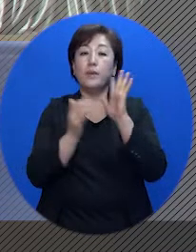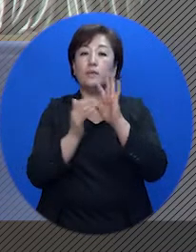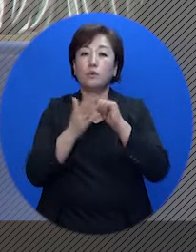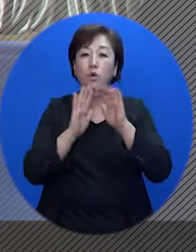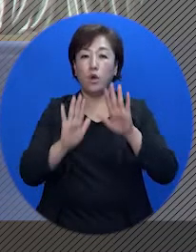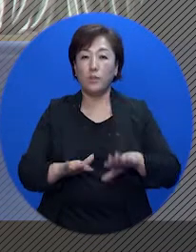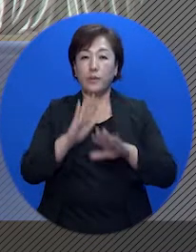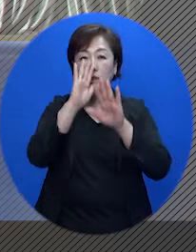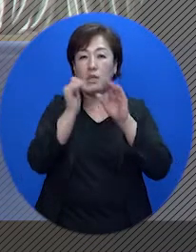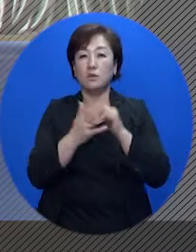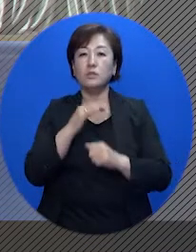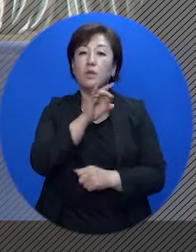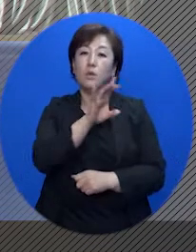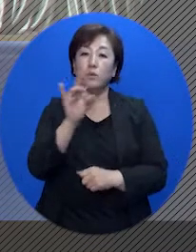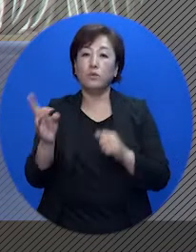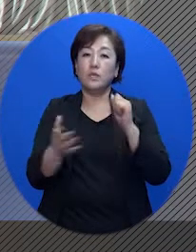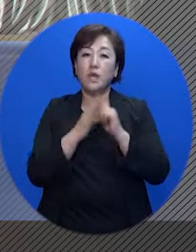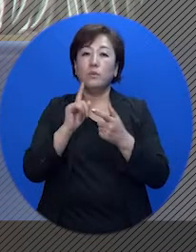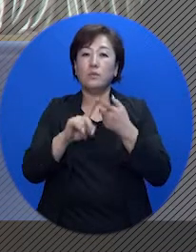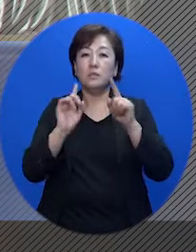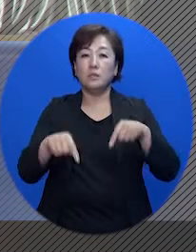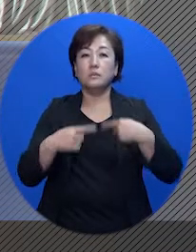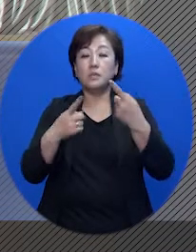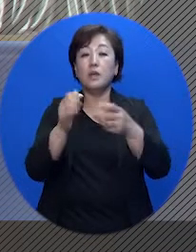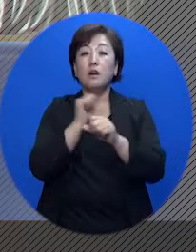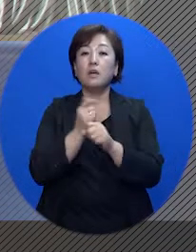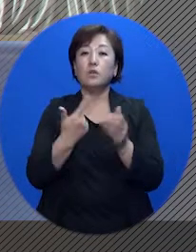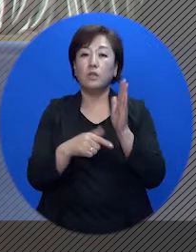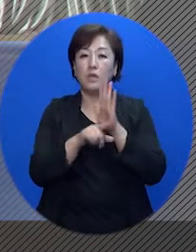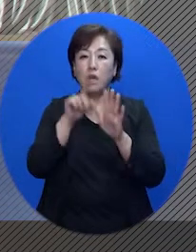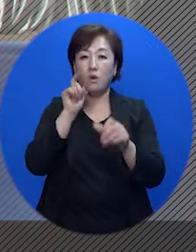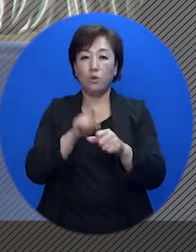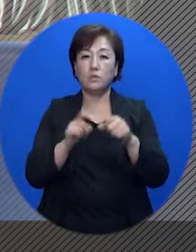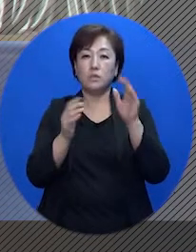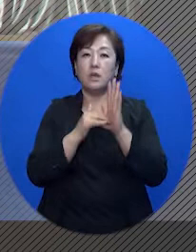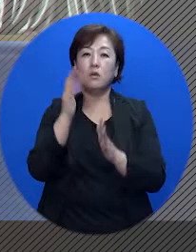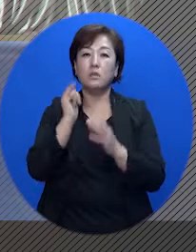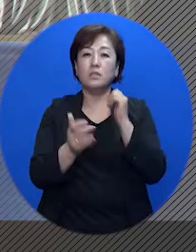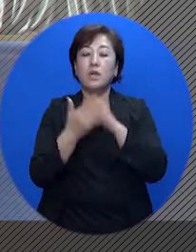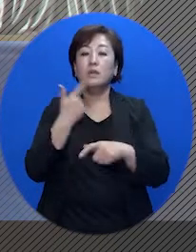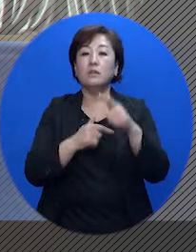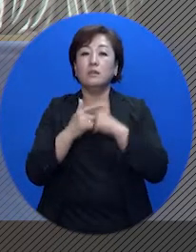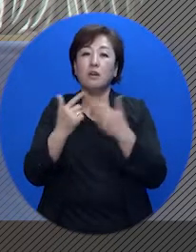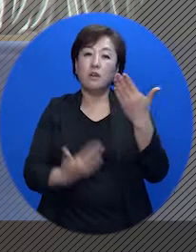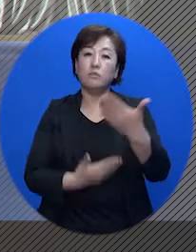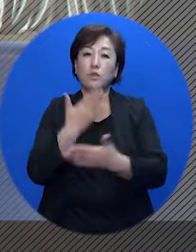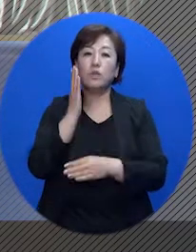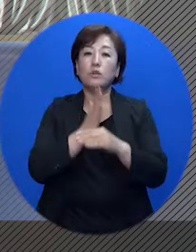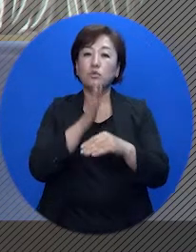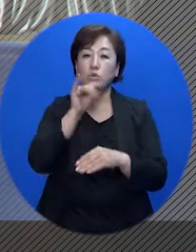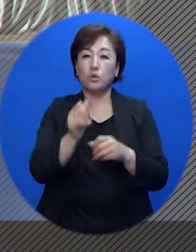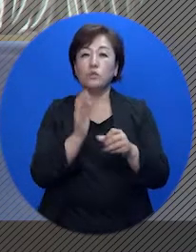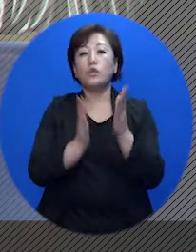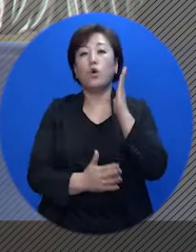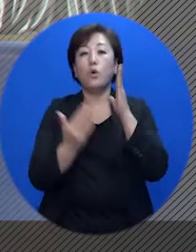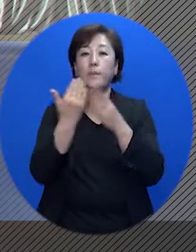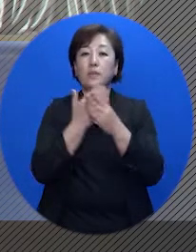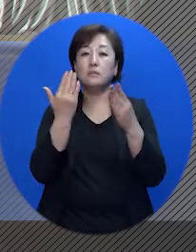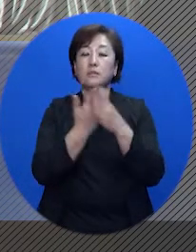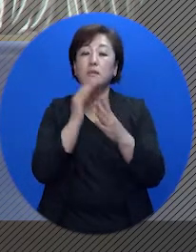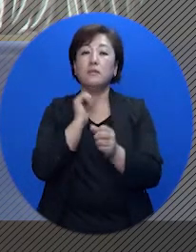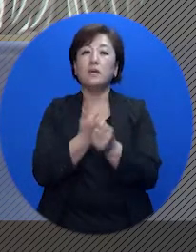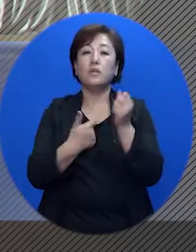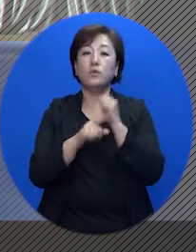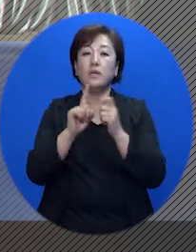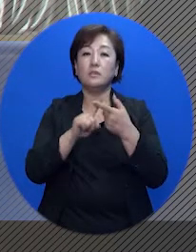포럼은 분야별 북방지역 진출 전략과 울산을 북방경제협력의 중심기지로 조성하기 위한 전략을 모색하기